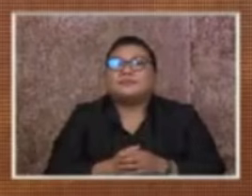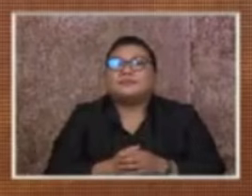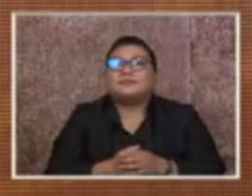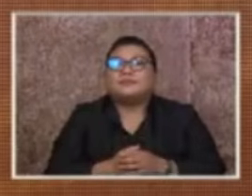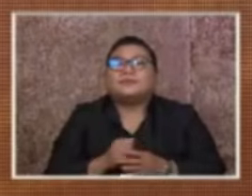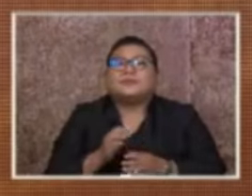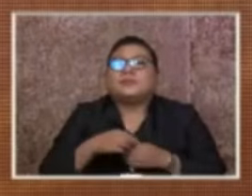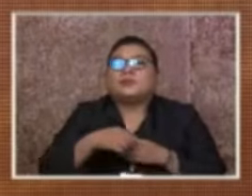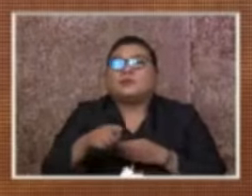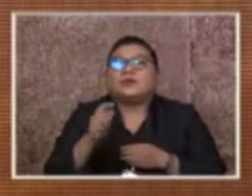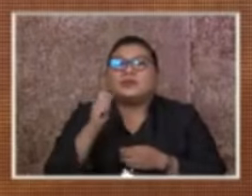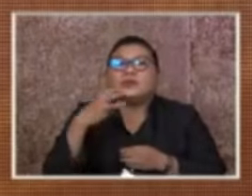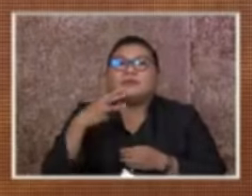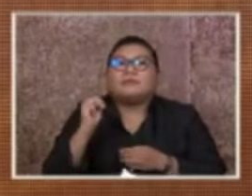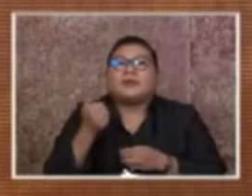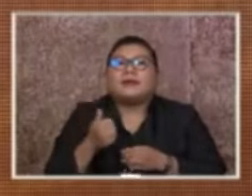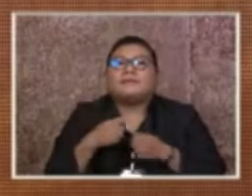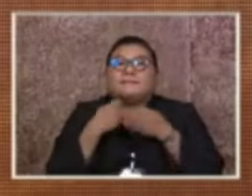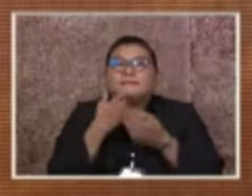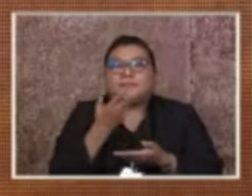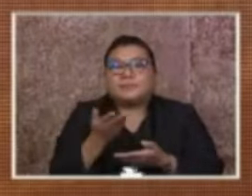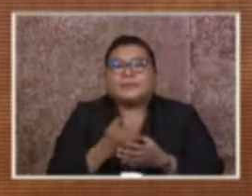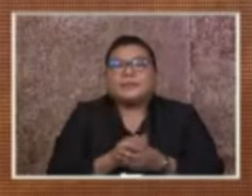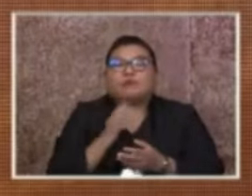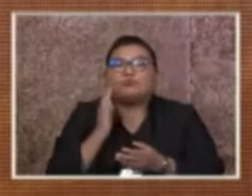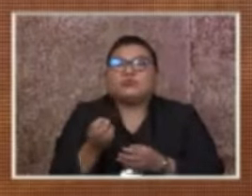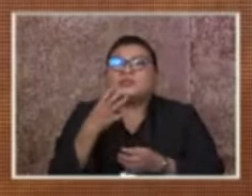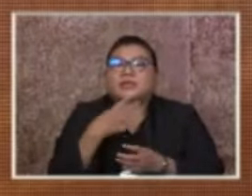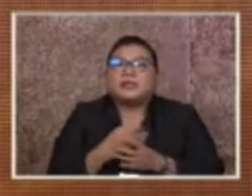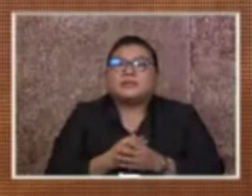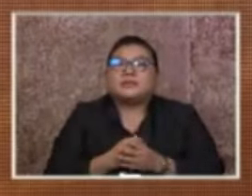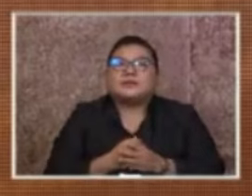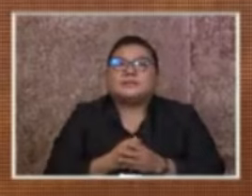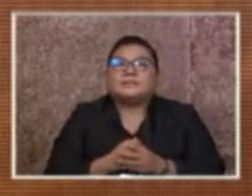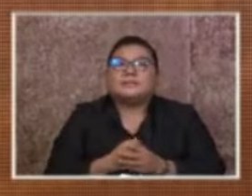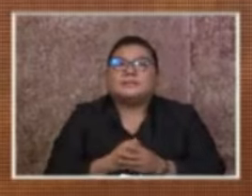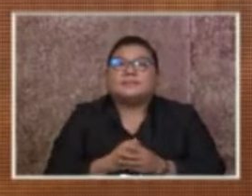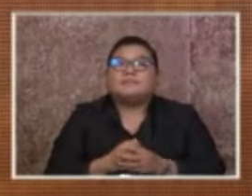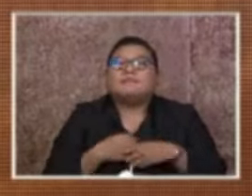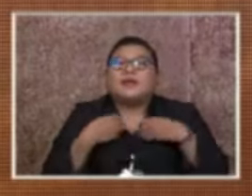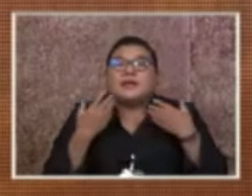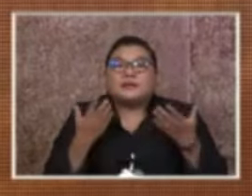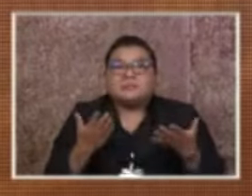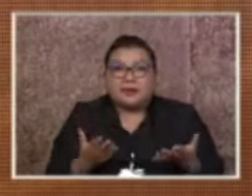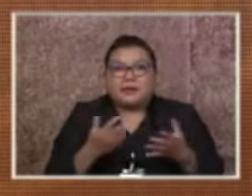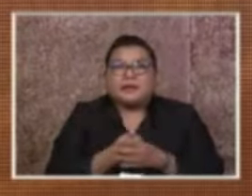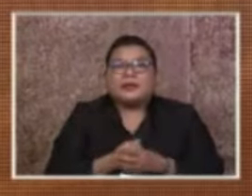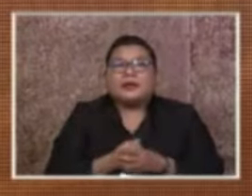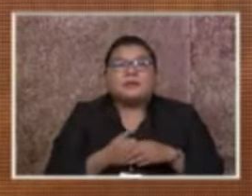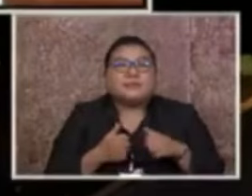tema Saya ingin menanyakan t juga sempat dijelaskan tinggal memperdalam saja Bagaimana